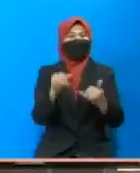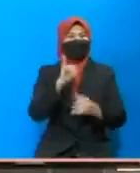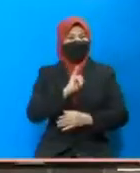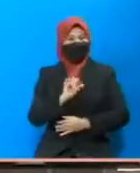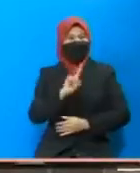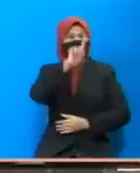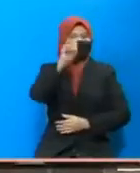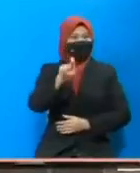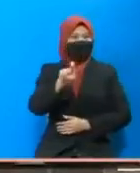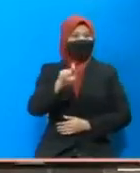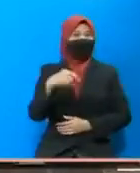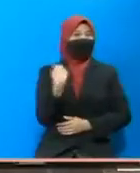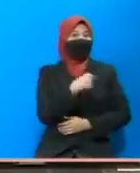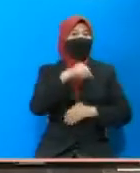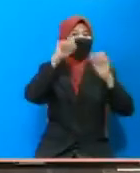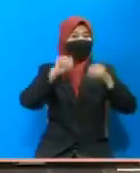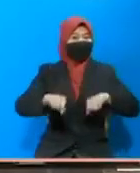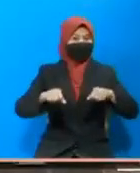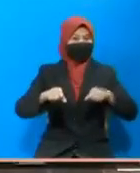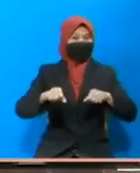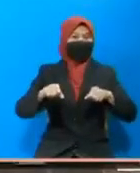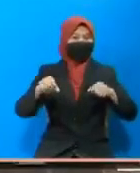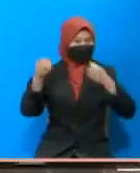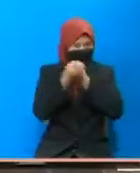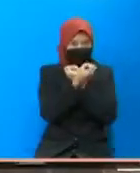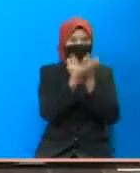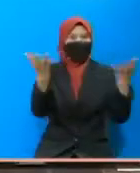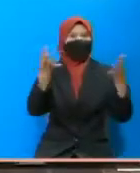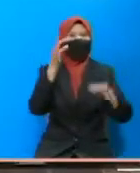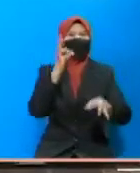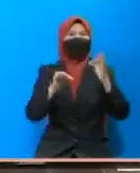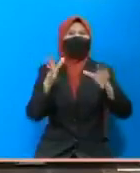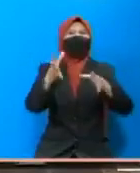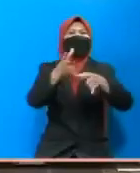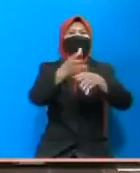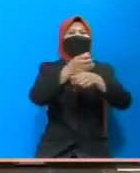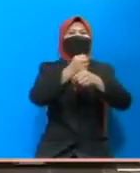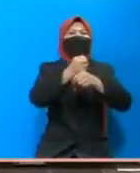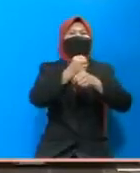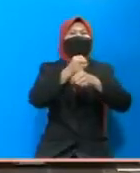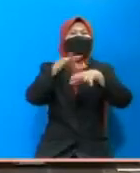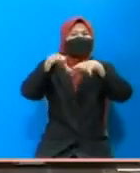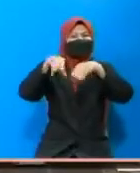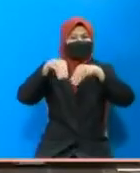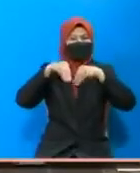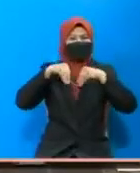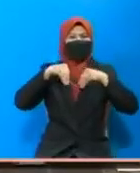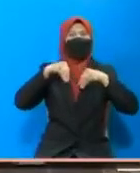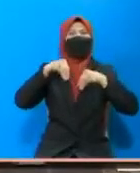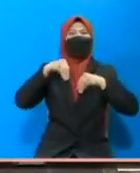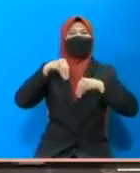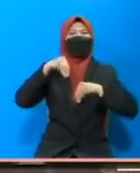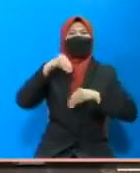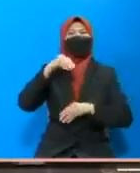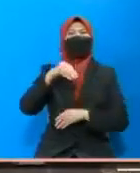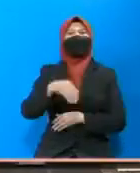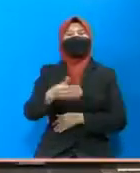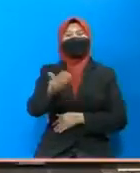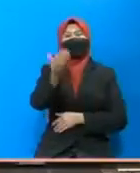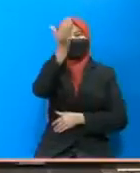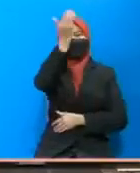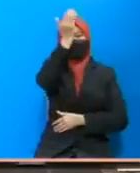boleh mengumumkan sekiranya memperolehi perkenan dari Baginda Yang Dipertuan